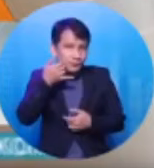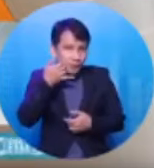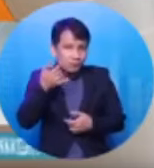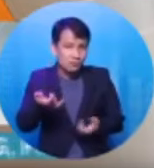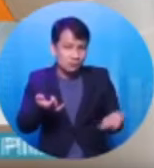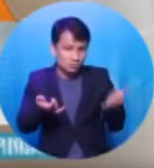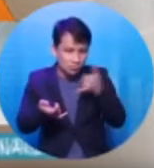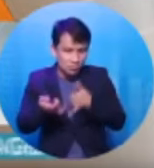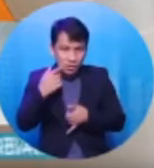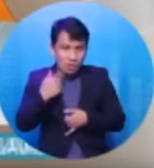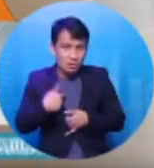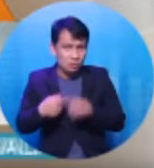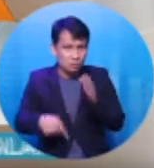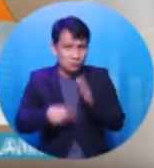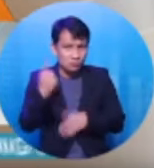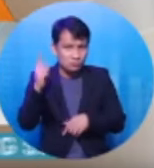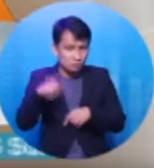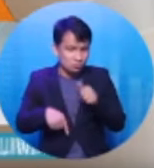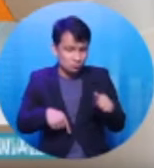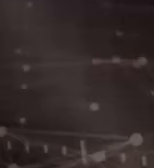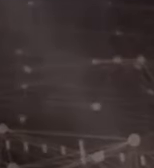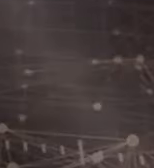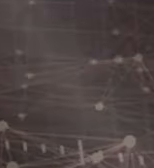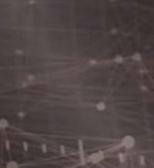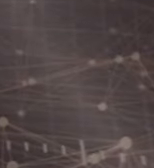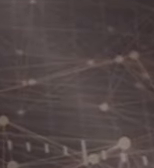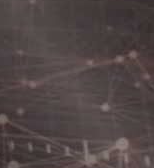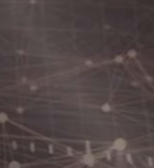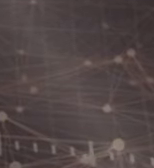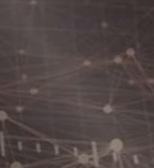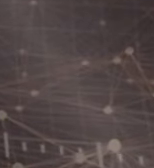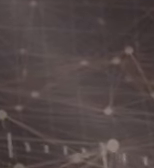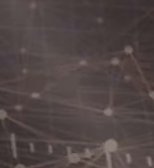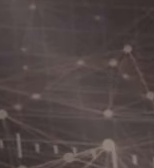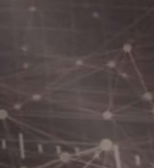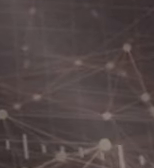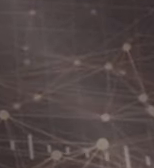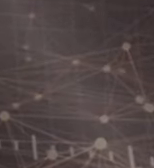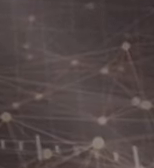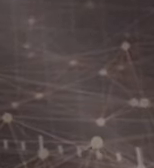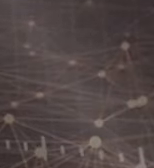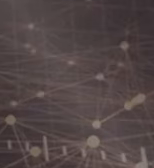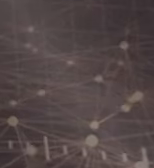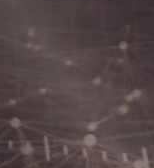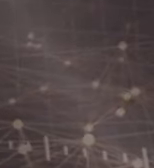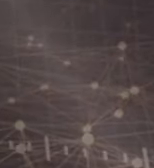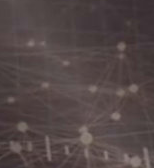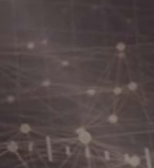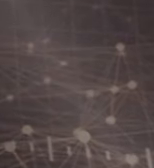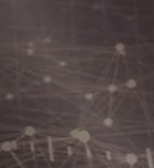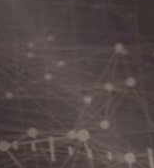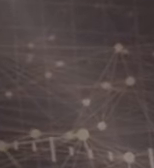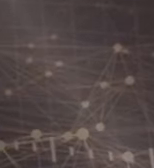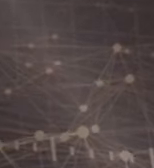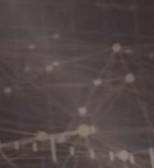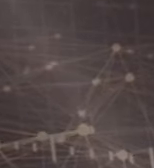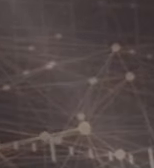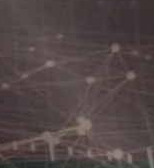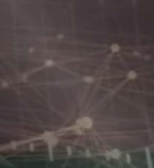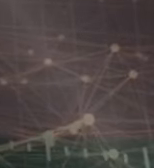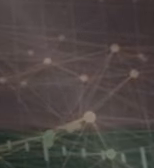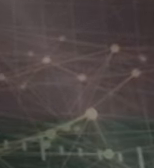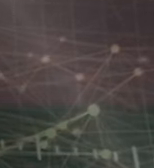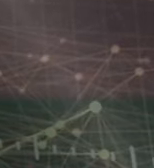niya na pag once na hiniwalayan mo ko, hindi mo bubuo yung pamilya mo. Sabi po niyang ganun. Meron at meron isa